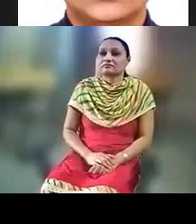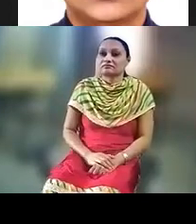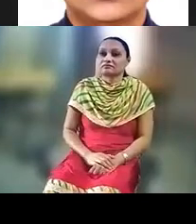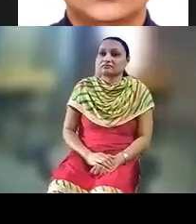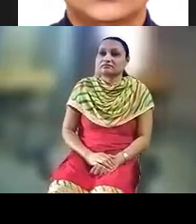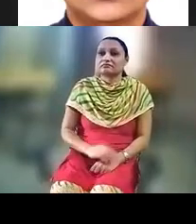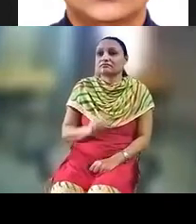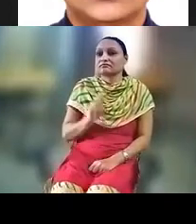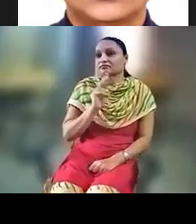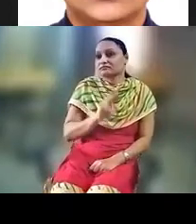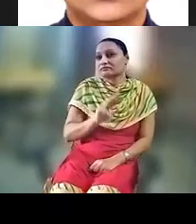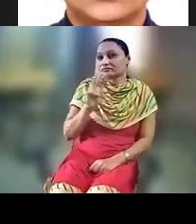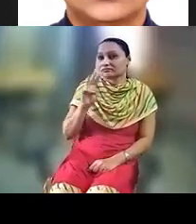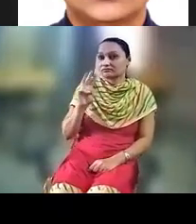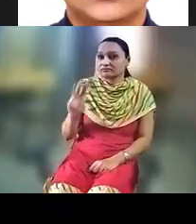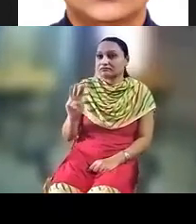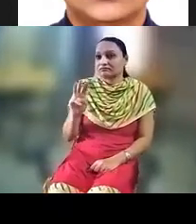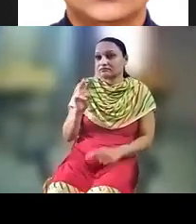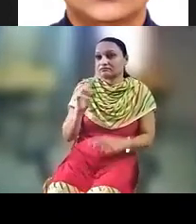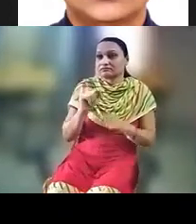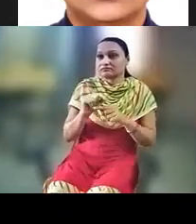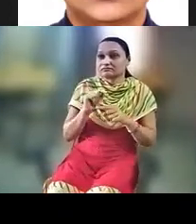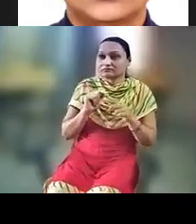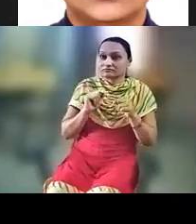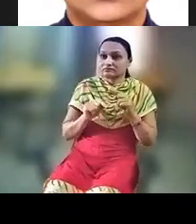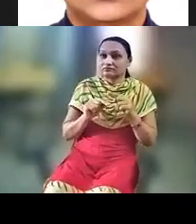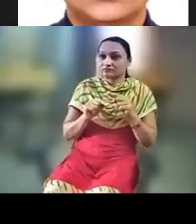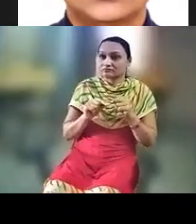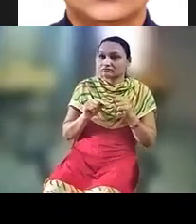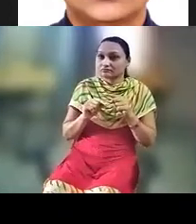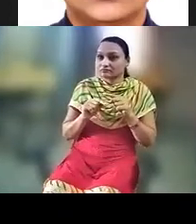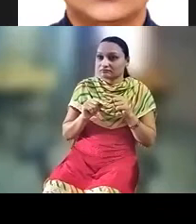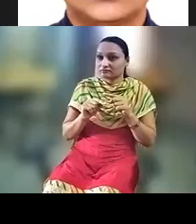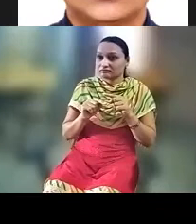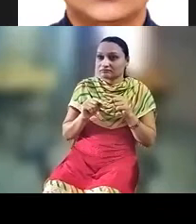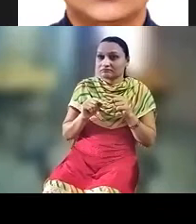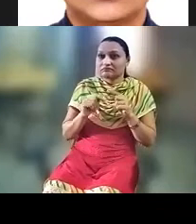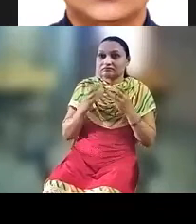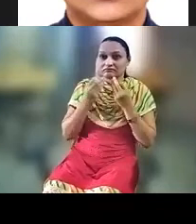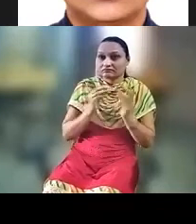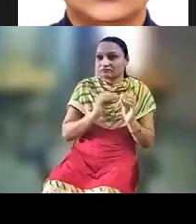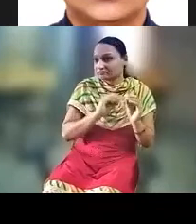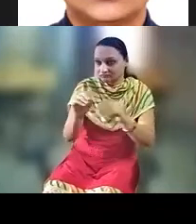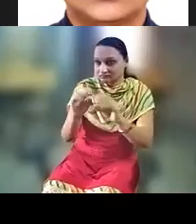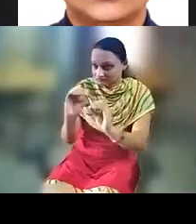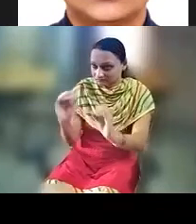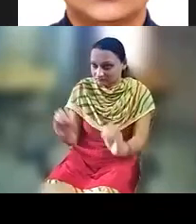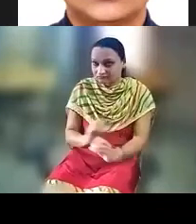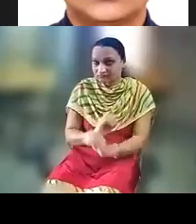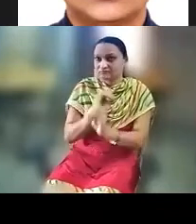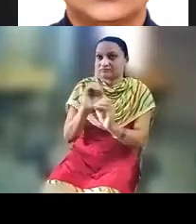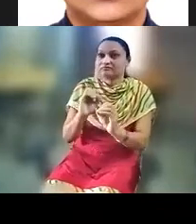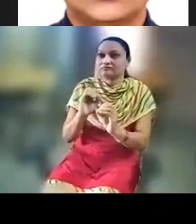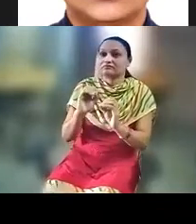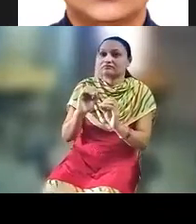33% more likely to be out of lower secondary school, 27% more likely to be out of upper secondary